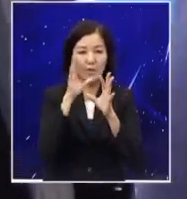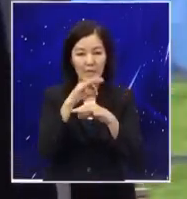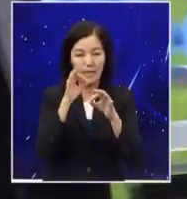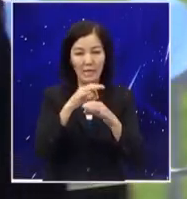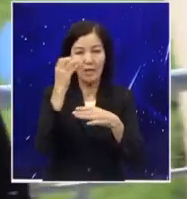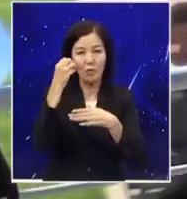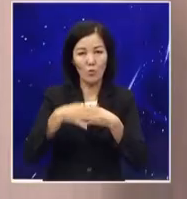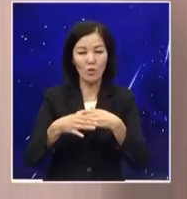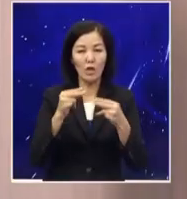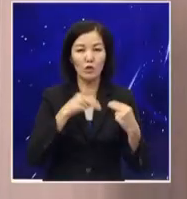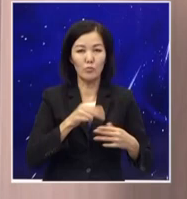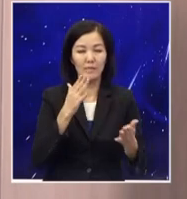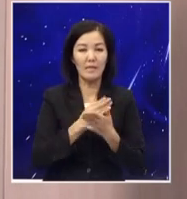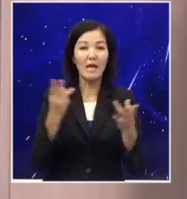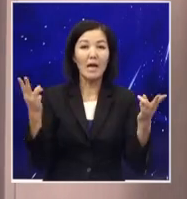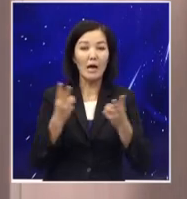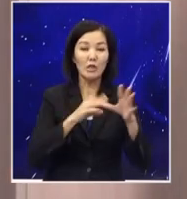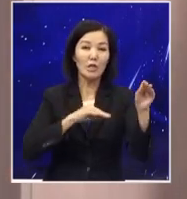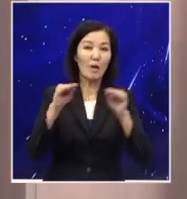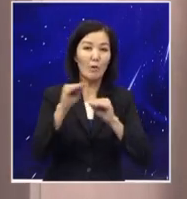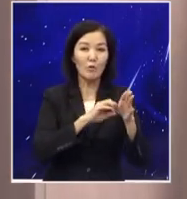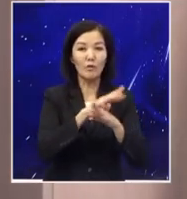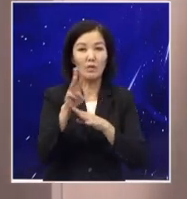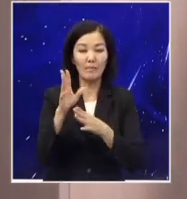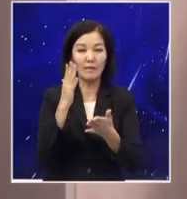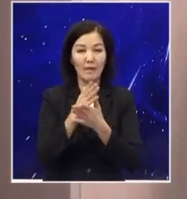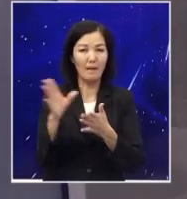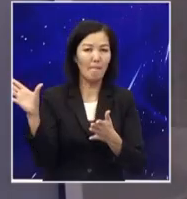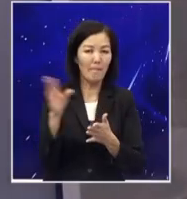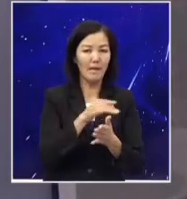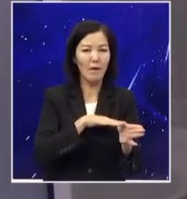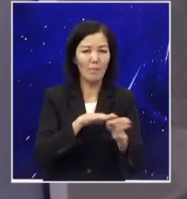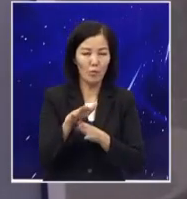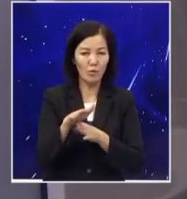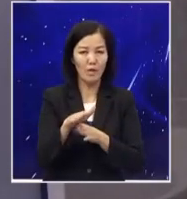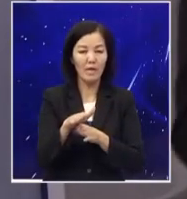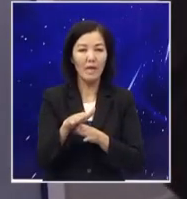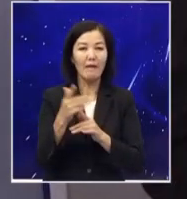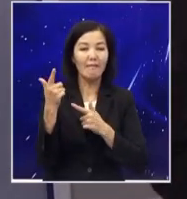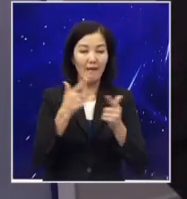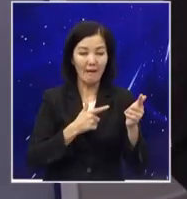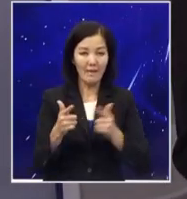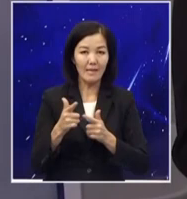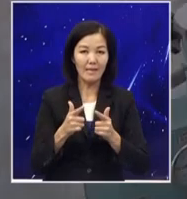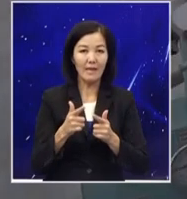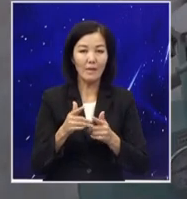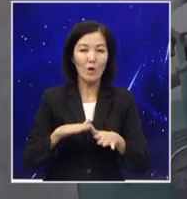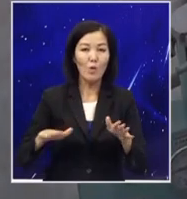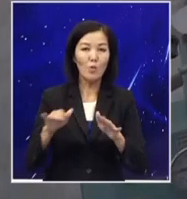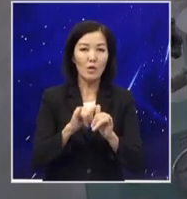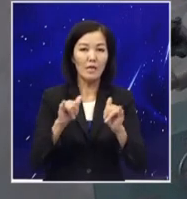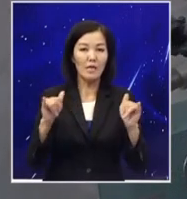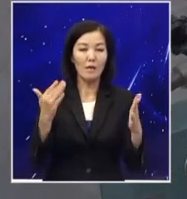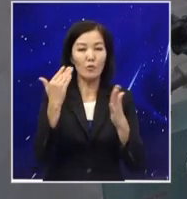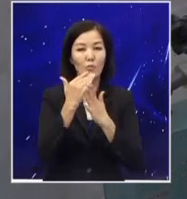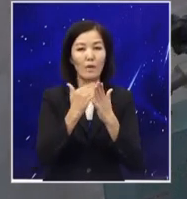жұмыс істейді. Қажетті медициналық құралдармен жабдықталып, жиһаздар толық жеткізілген. Бұл дәрігерлік орталық еліміздің өңірлерді дамыту бағдарламасы